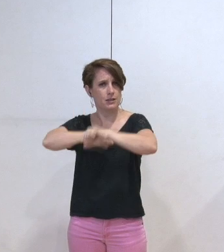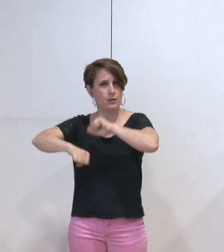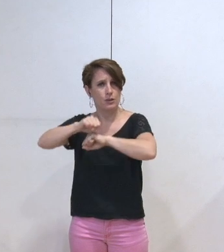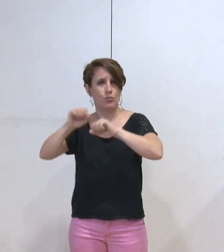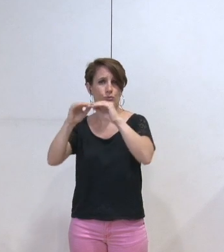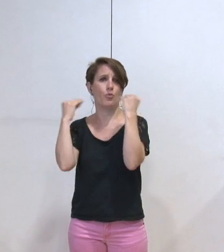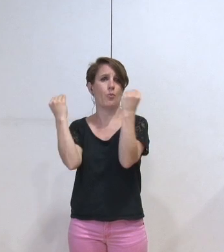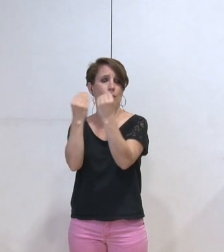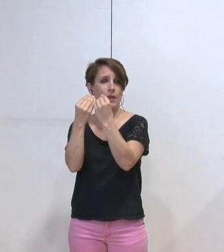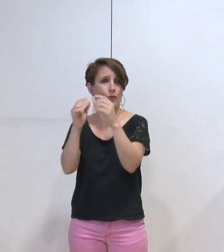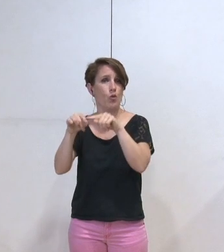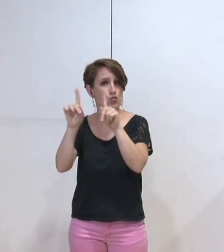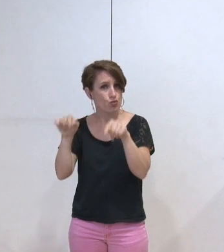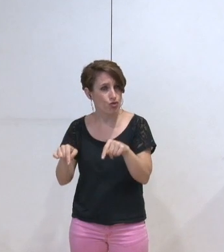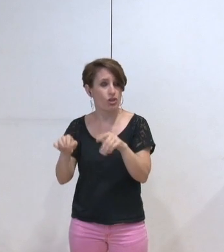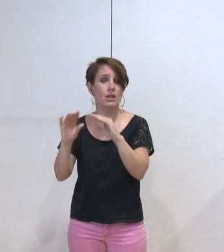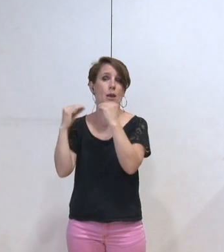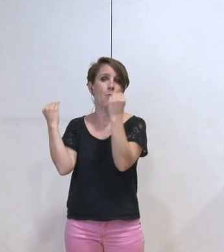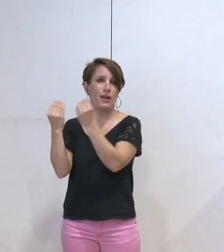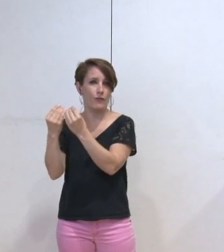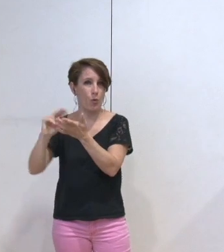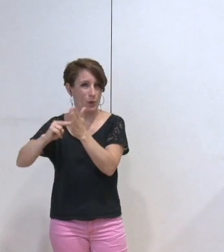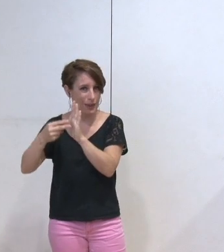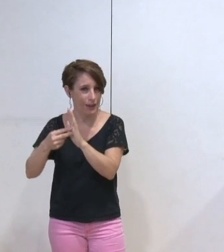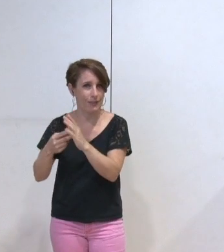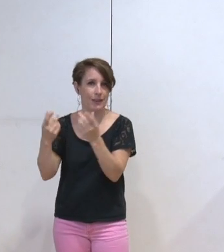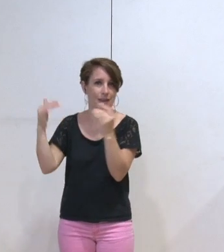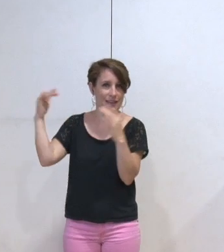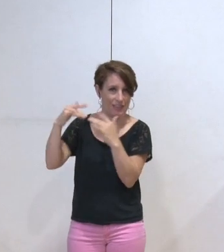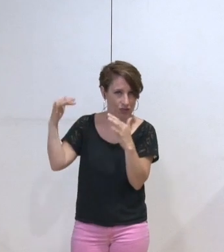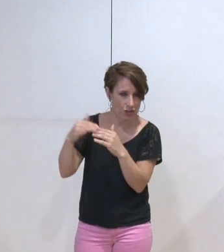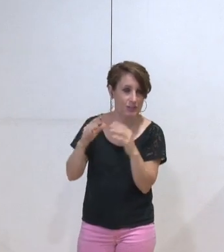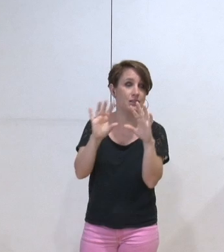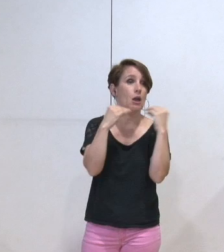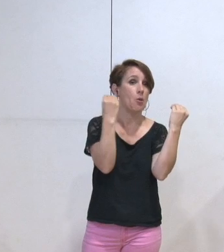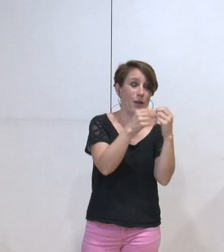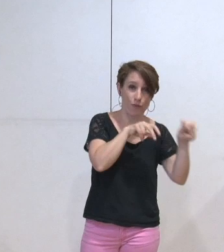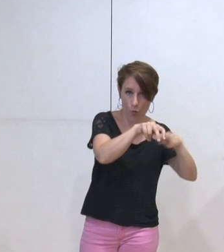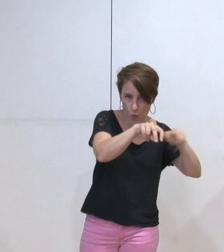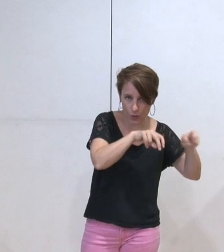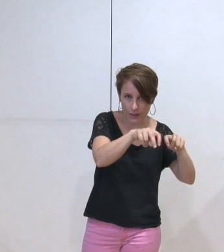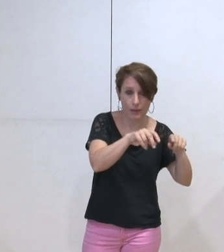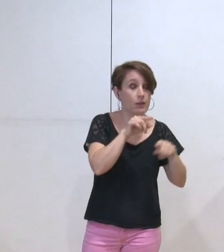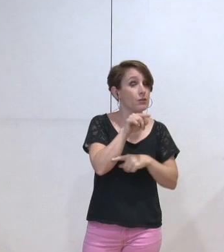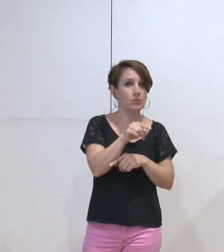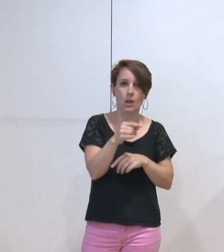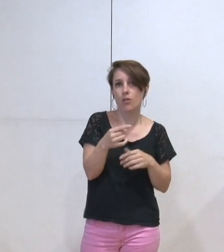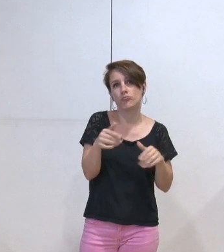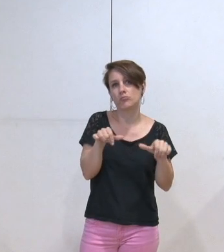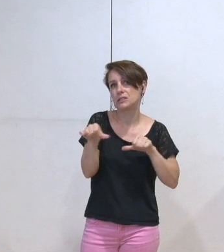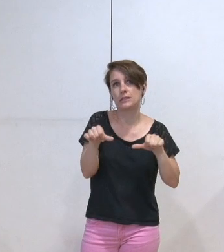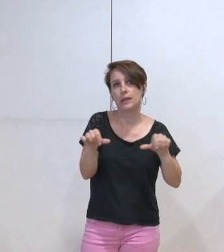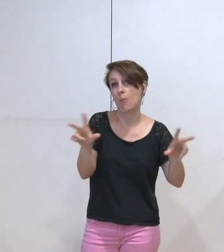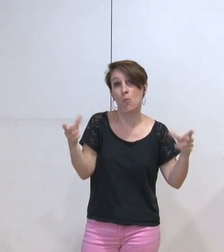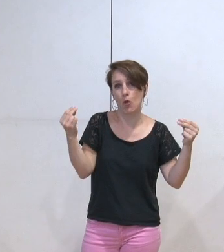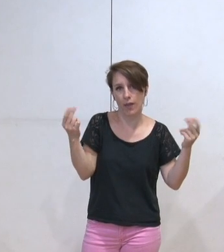d'une plateforme de budget plateforme de précarité énergétique la plateforme de mobilité ces plateformes sont des dispositifs sociaux modernes qui